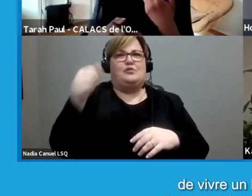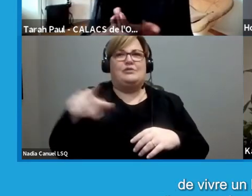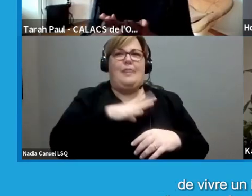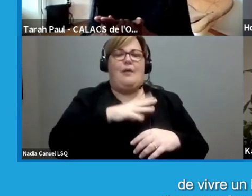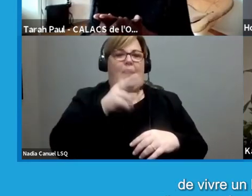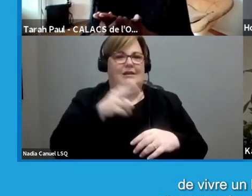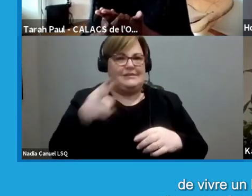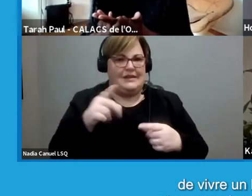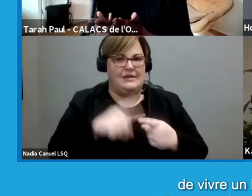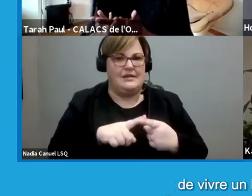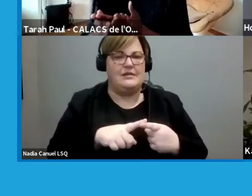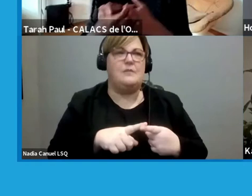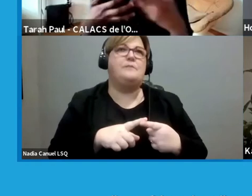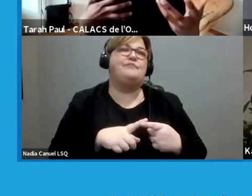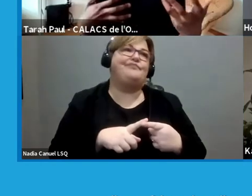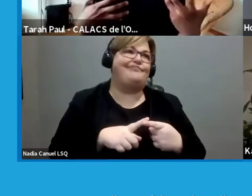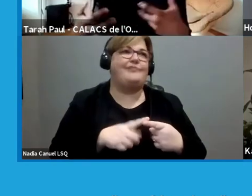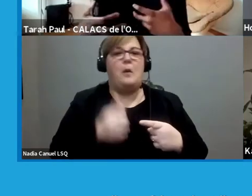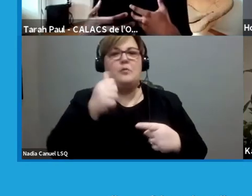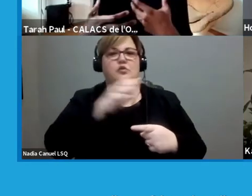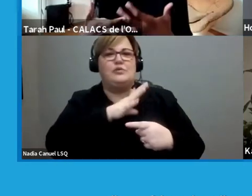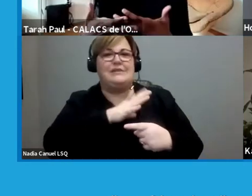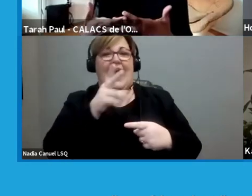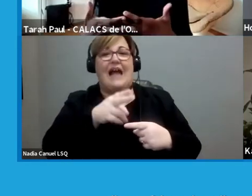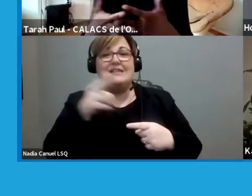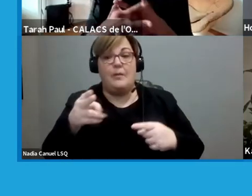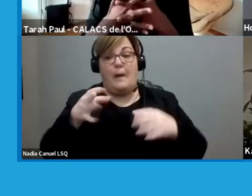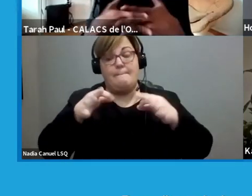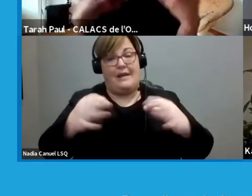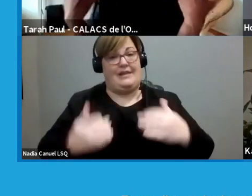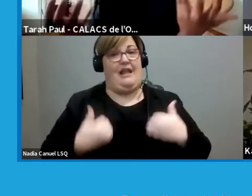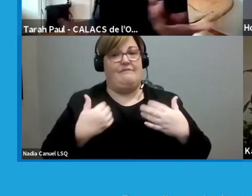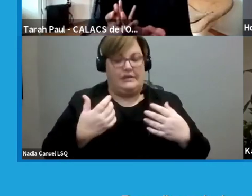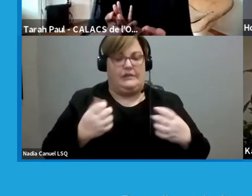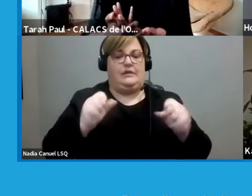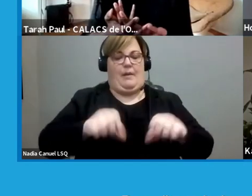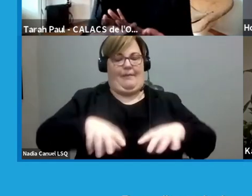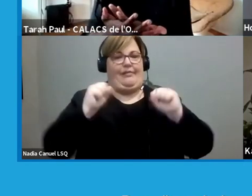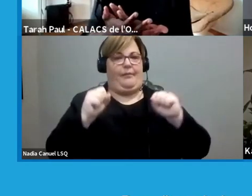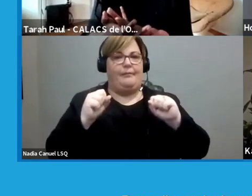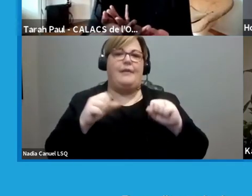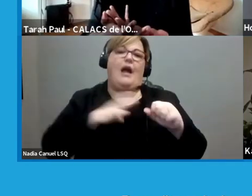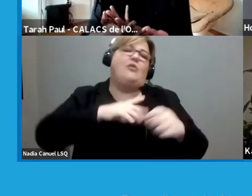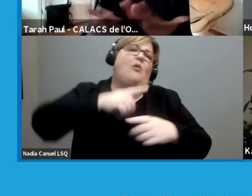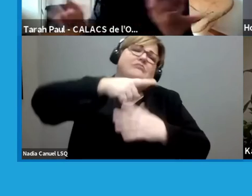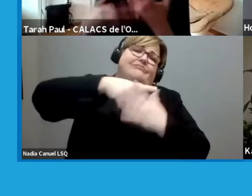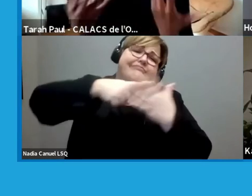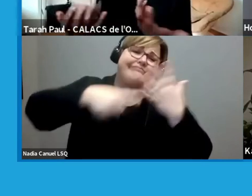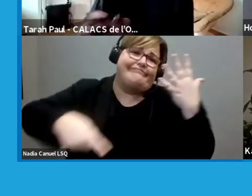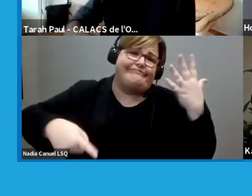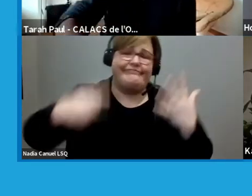encore plus susceptibles d'acquérir un handicap au cours de leur vie. Donc, il y a plusieurs raisons